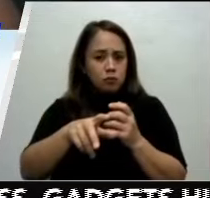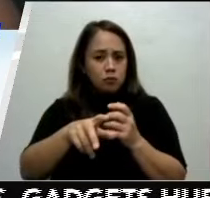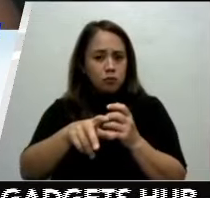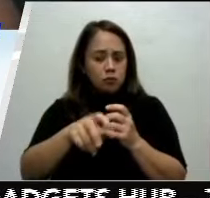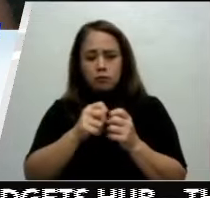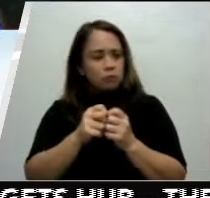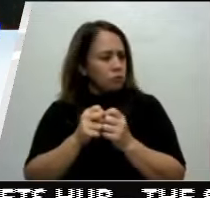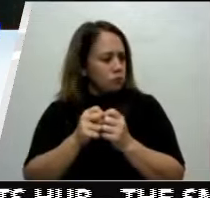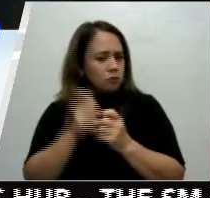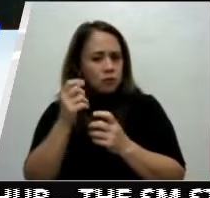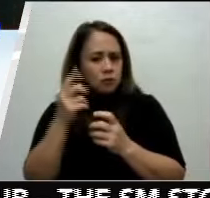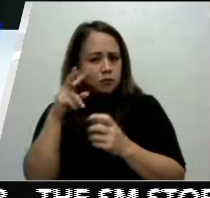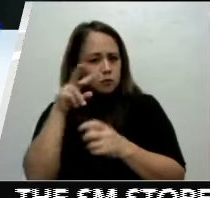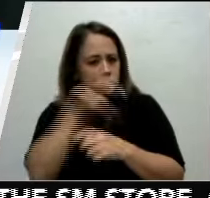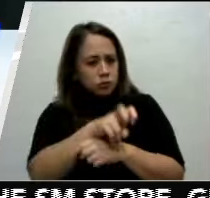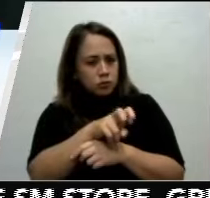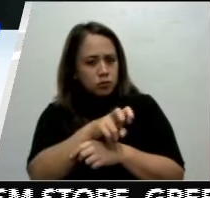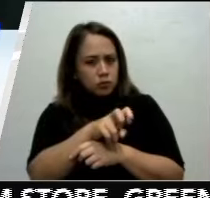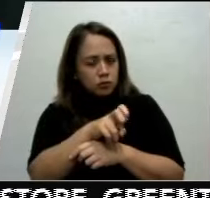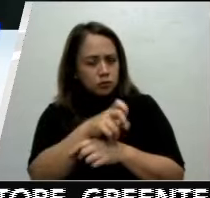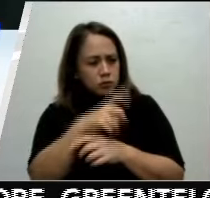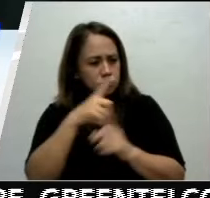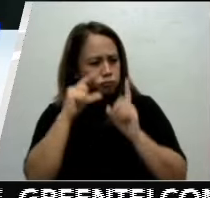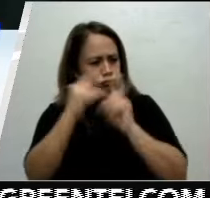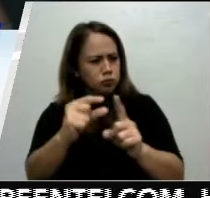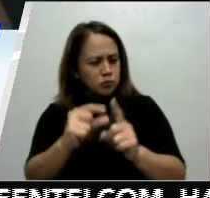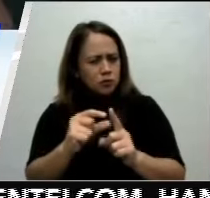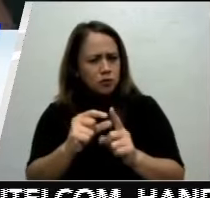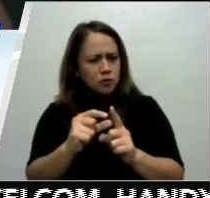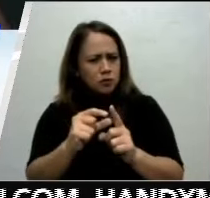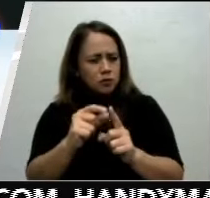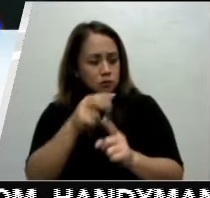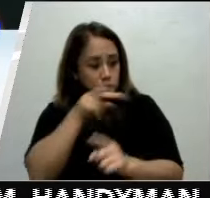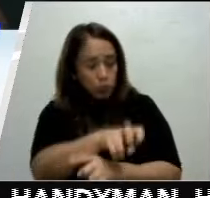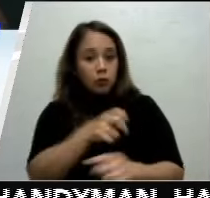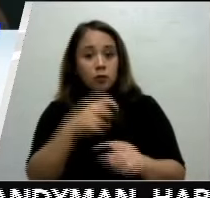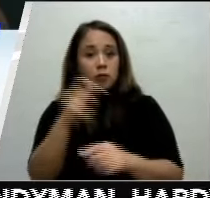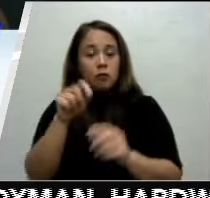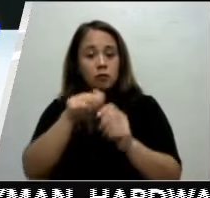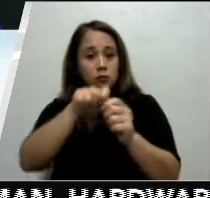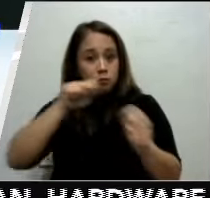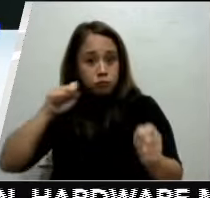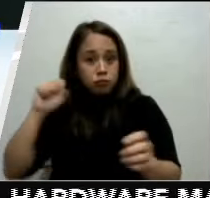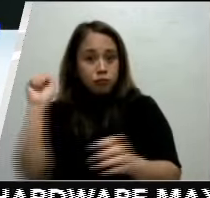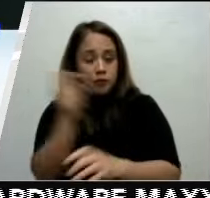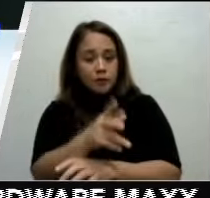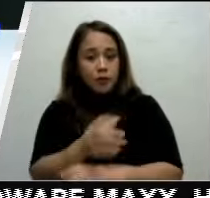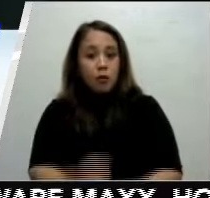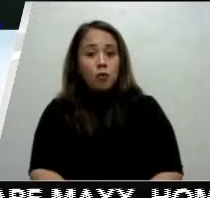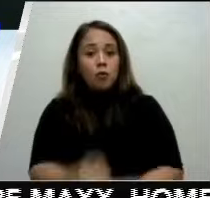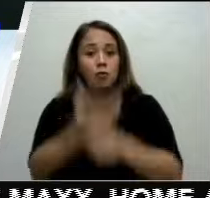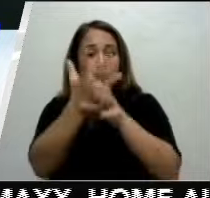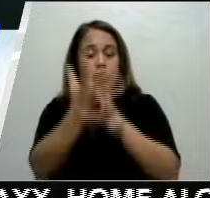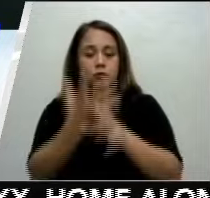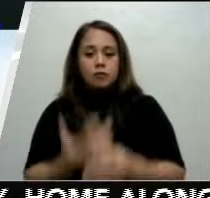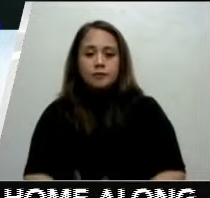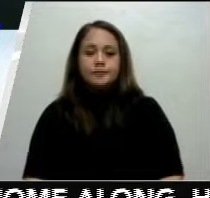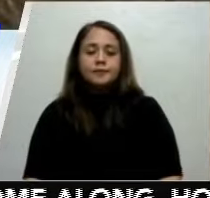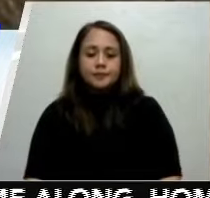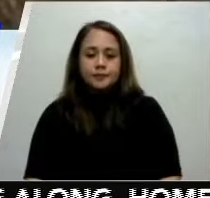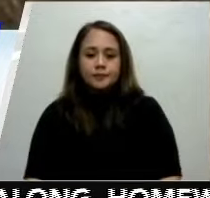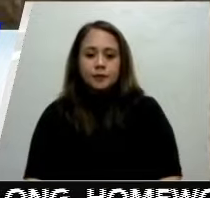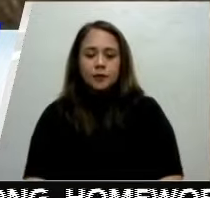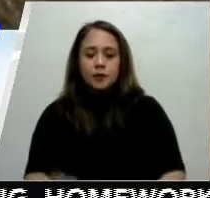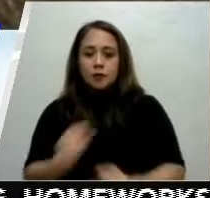ko, napamuran ako kasi granada eh. Pag sabi kong granada, sumabog na. Bigla talaga, segundo